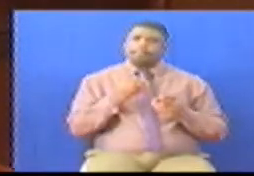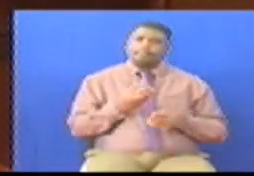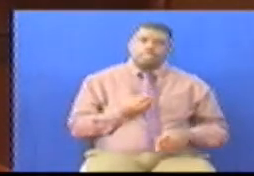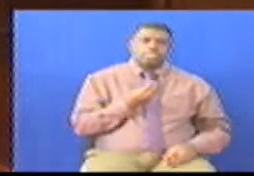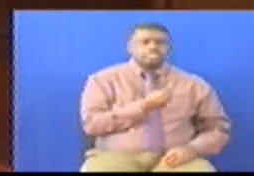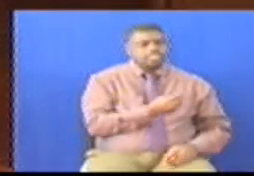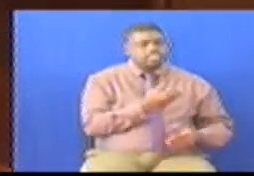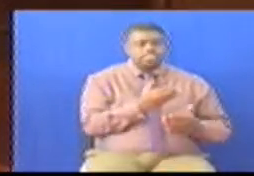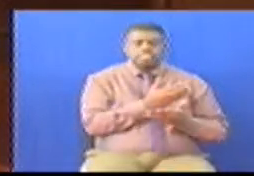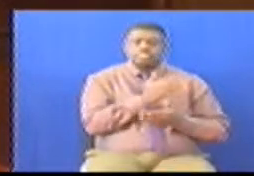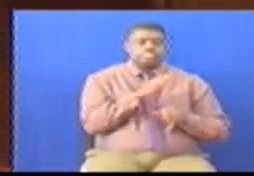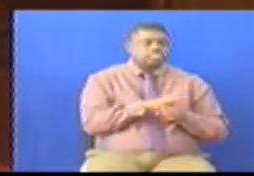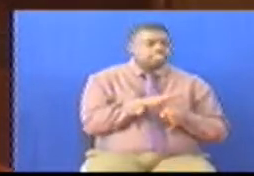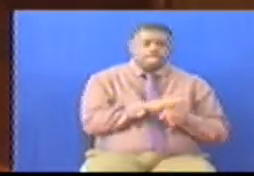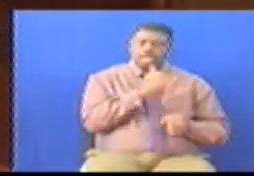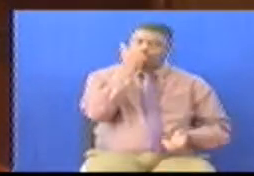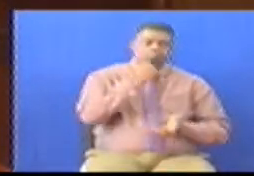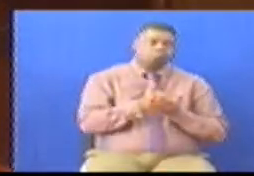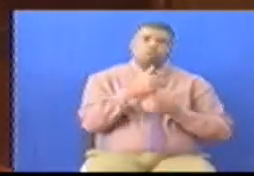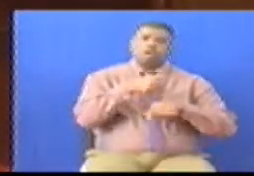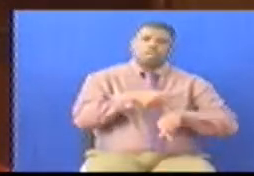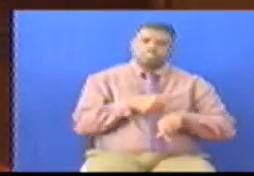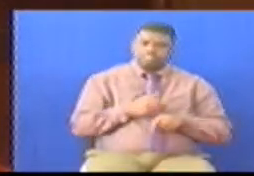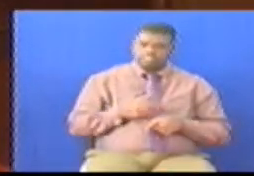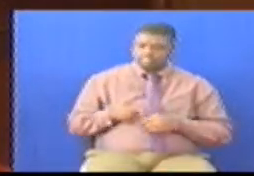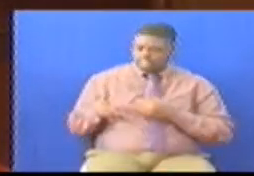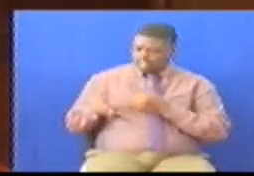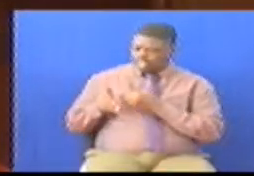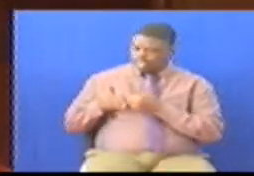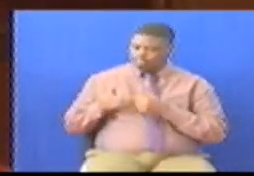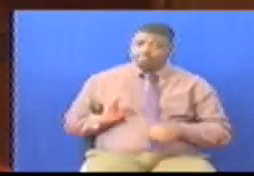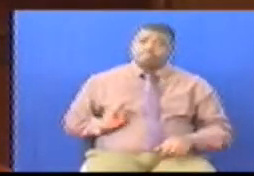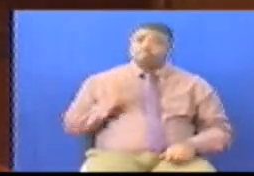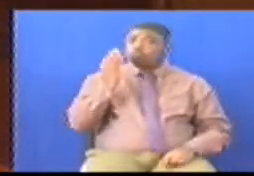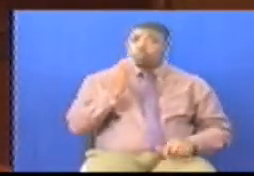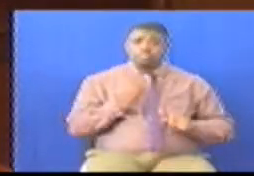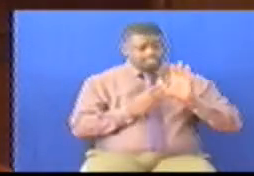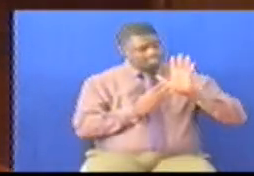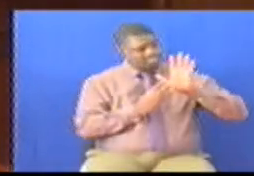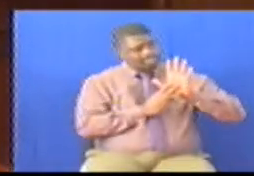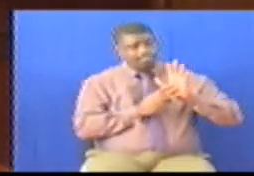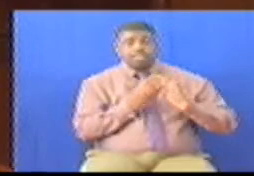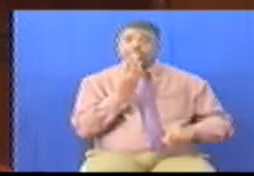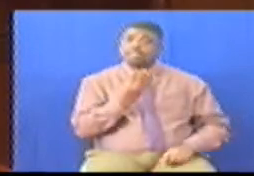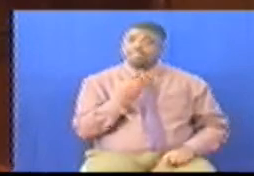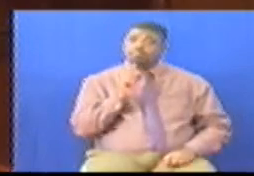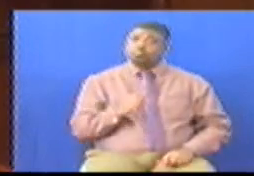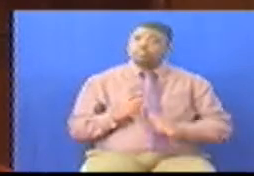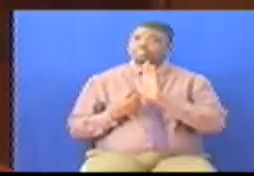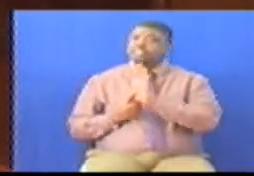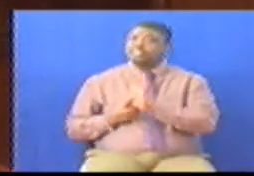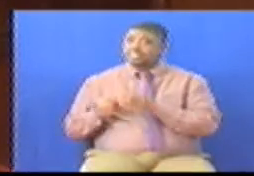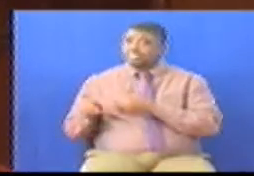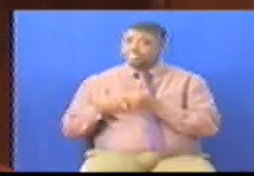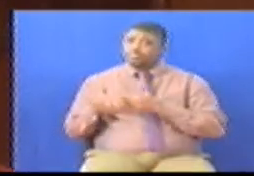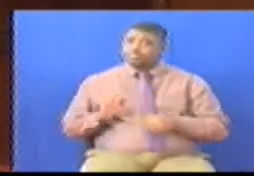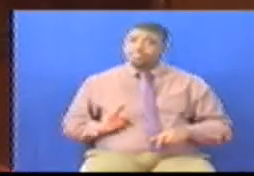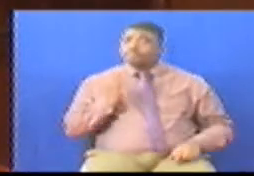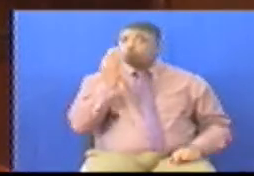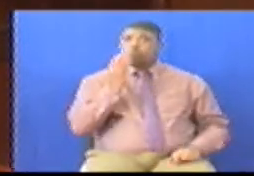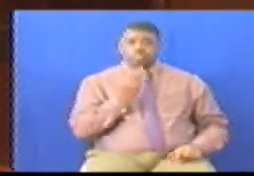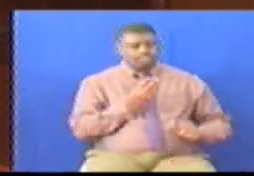ambayo hayaamuliwi kwa wakati. Takriban shilingi bilioni 84.6, karibia bilioni